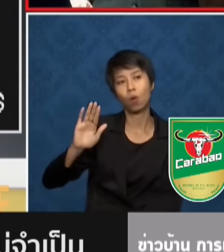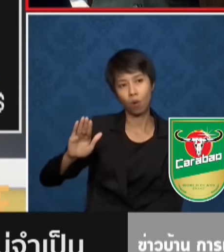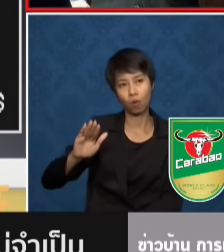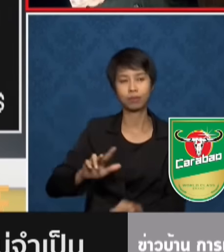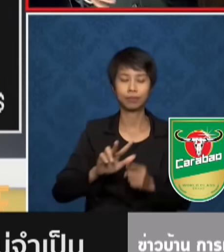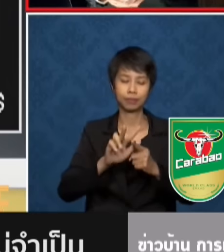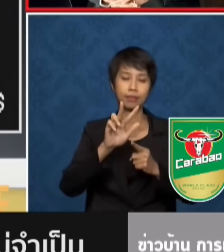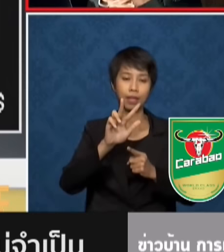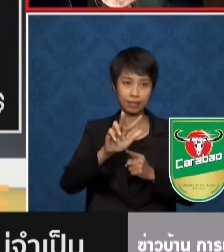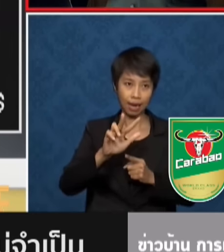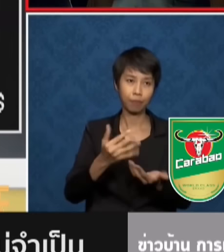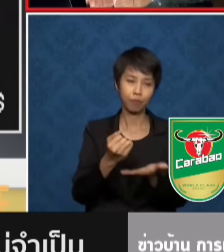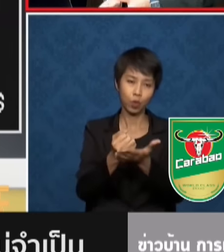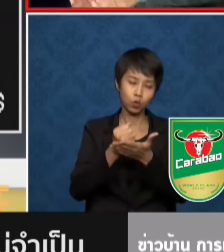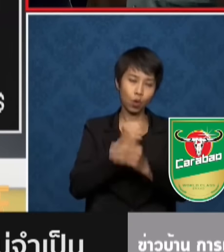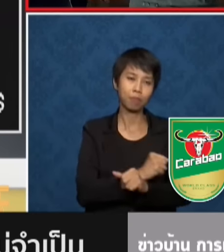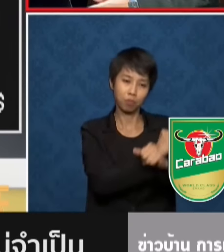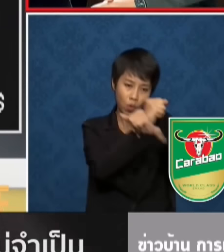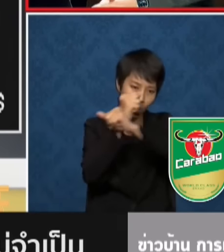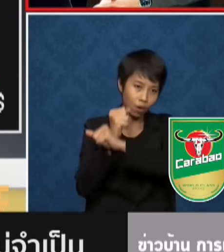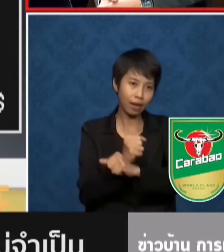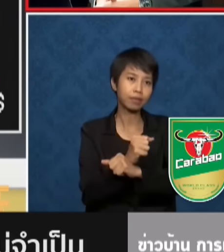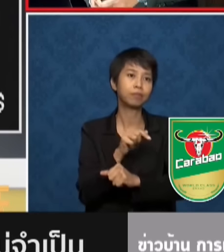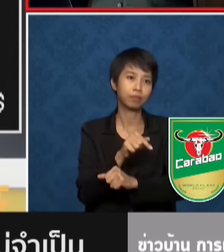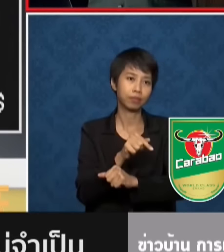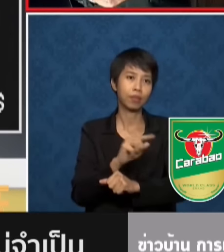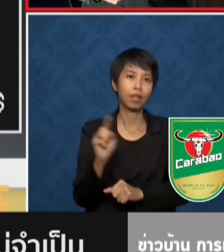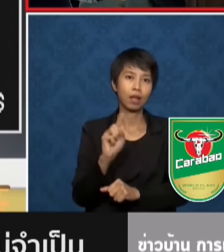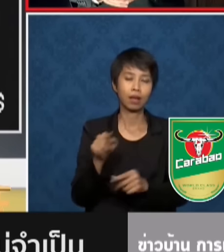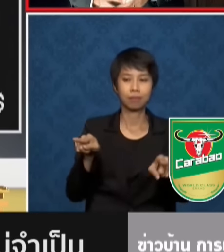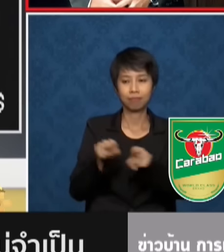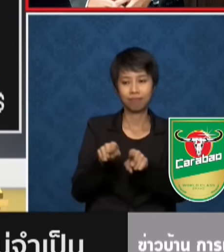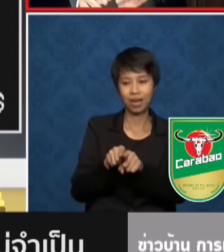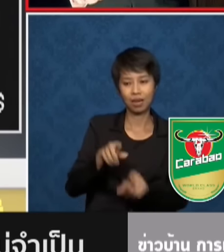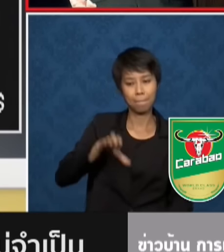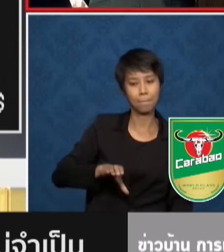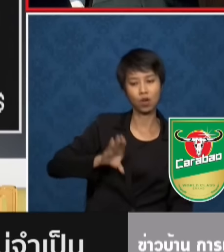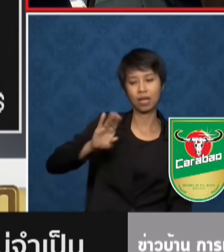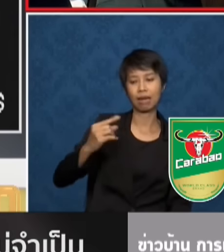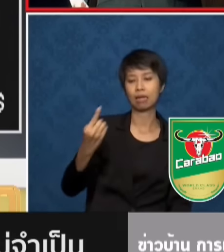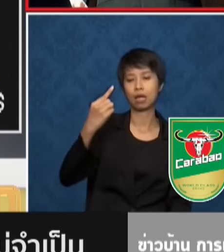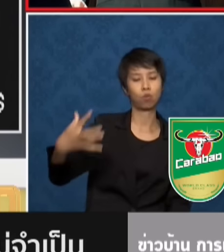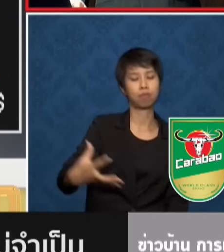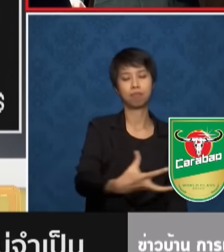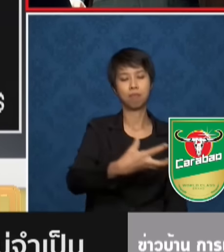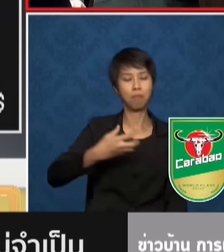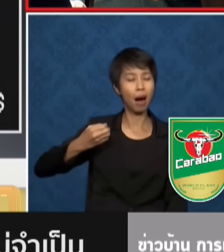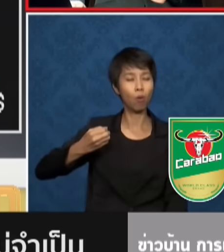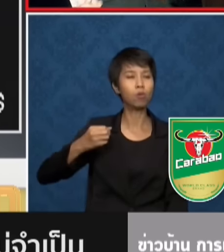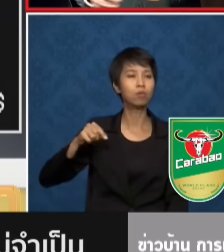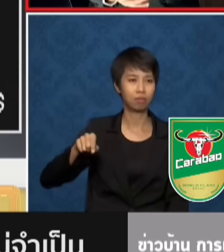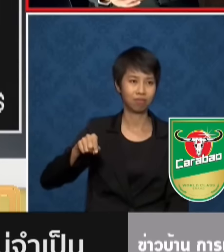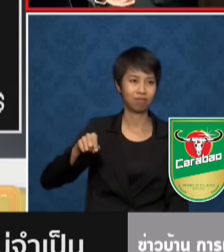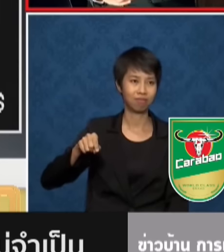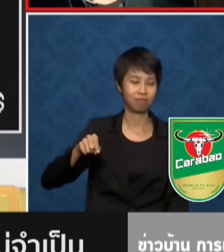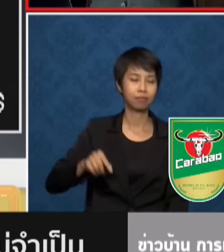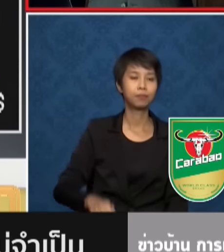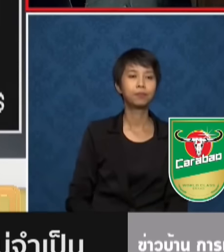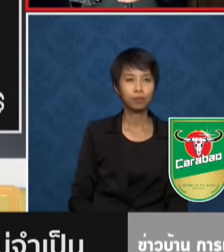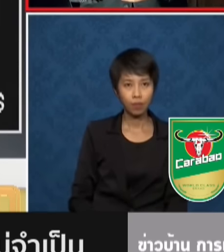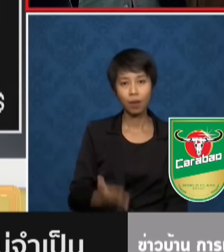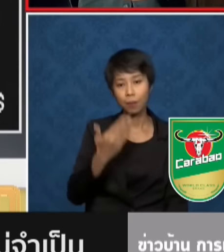การหนึ่งที่คุณเท้งก็ตั้งคำถามไปส่วนของ DE มี คุณสุประโชคด้วยน่าสนใจคุณสุประโชคเนี่ยเรื่อง